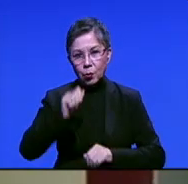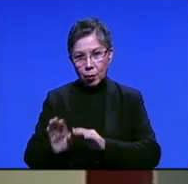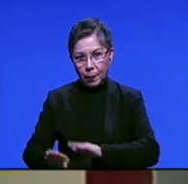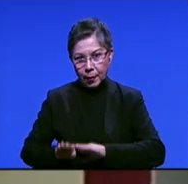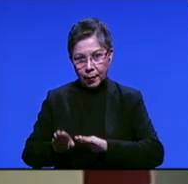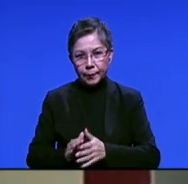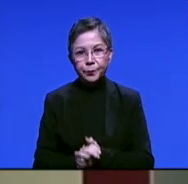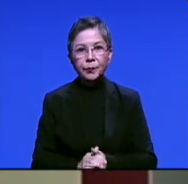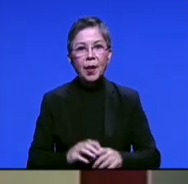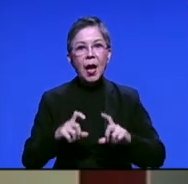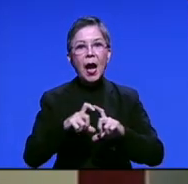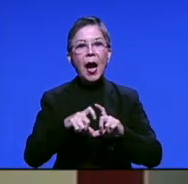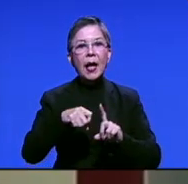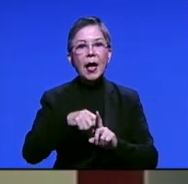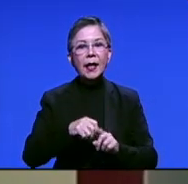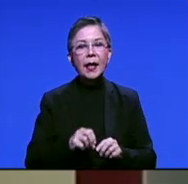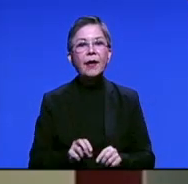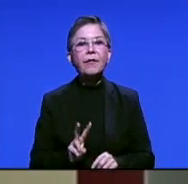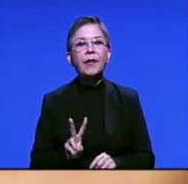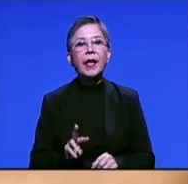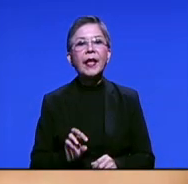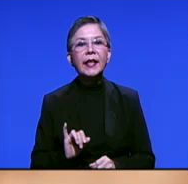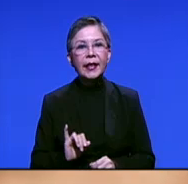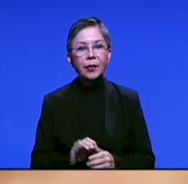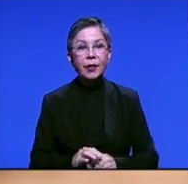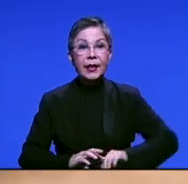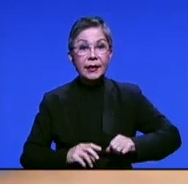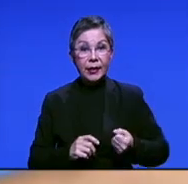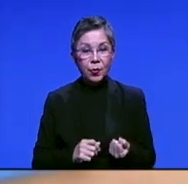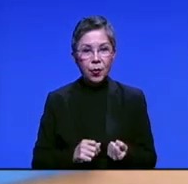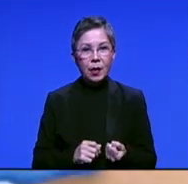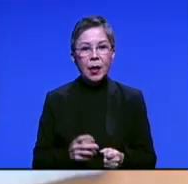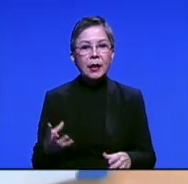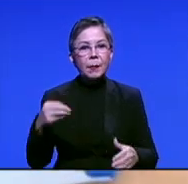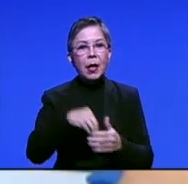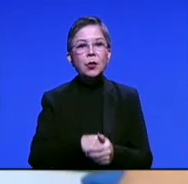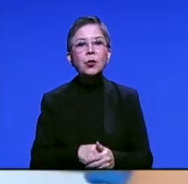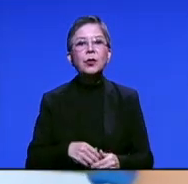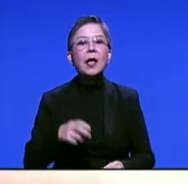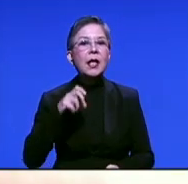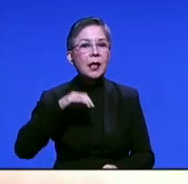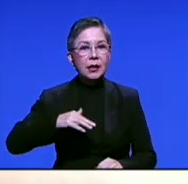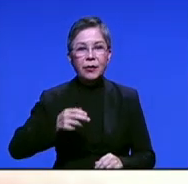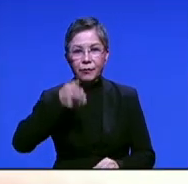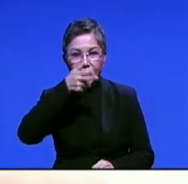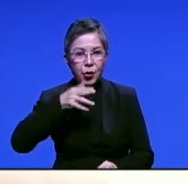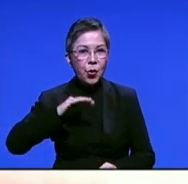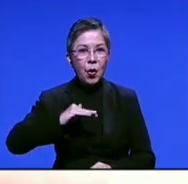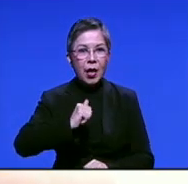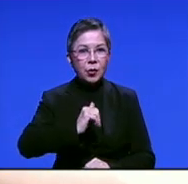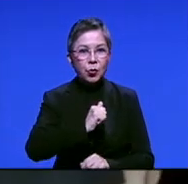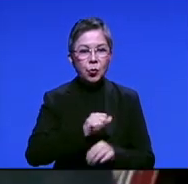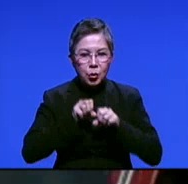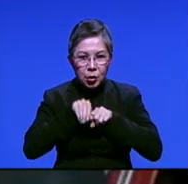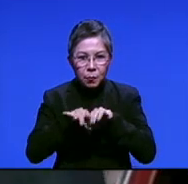AK bersama VI yang berstatus istrinya tersangkut kasus asusila. Video asusila menyimpangnya tersebar di